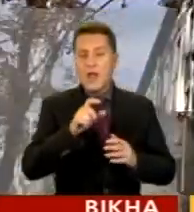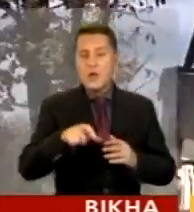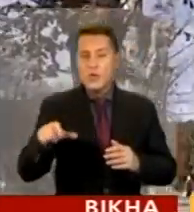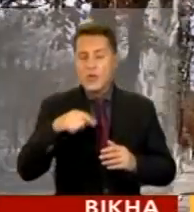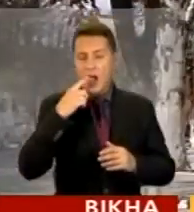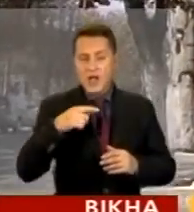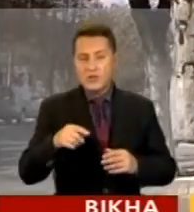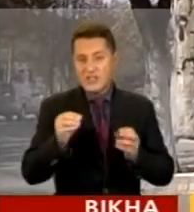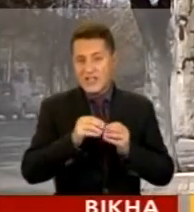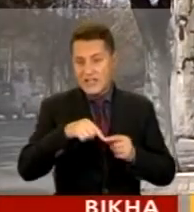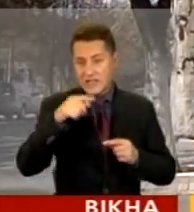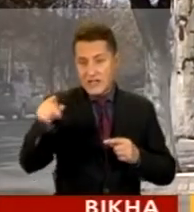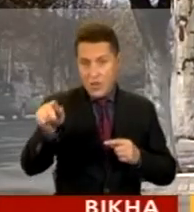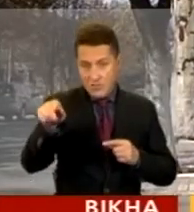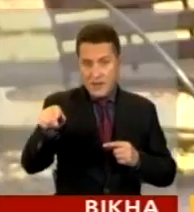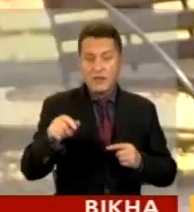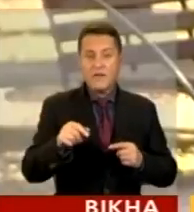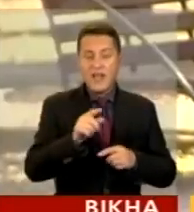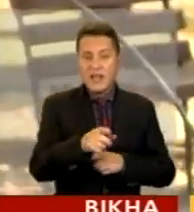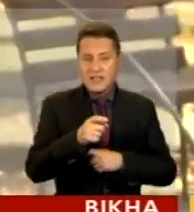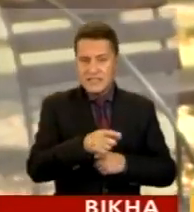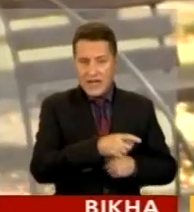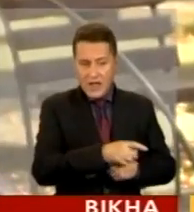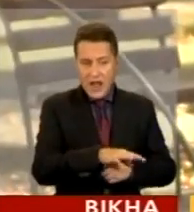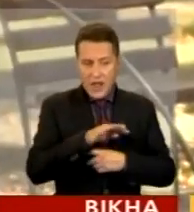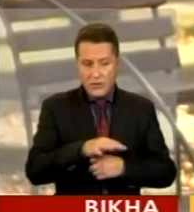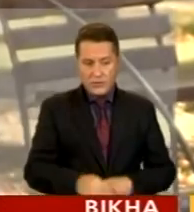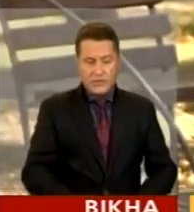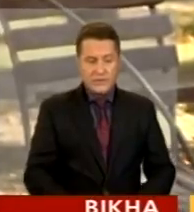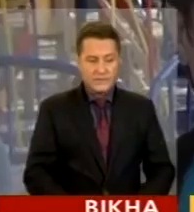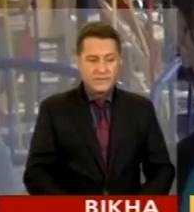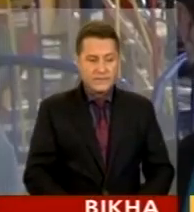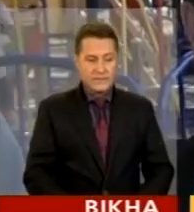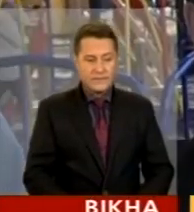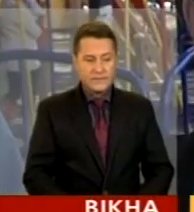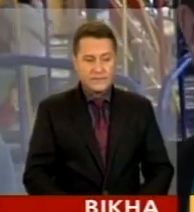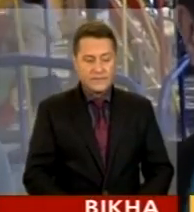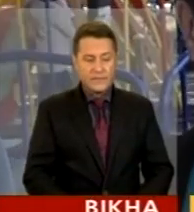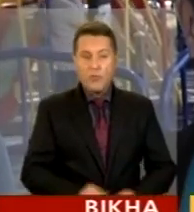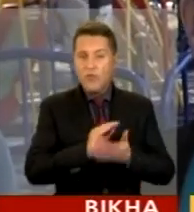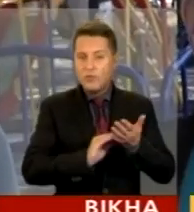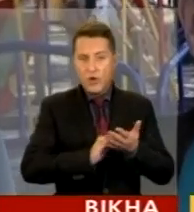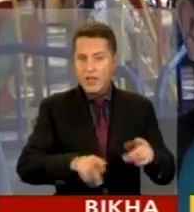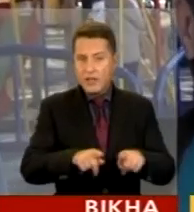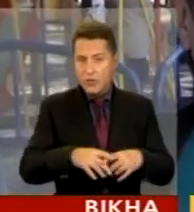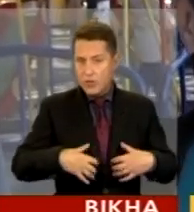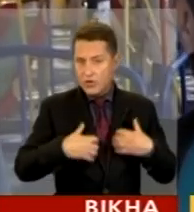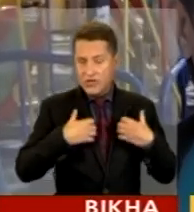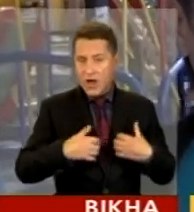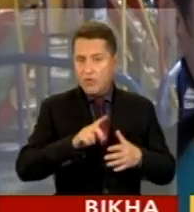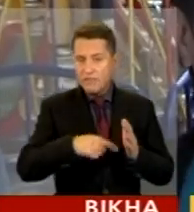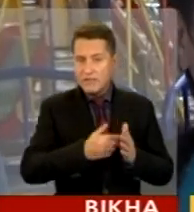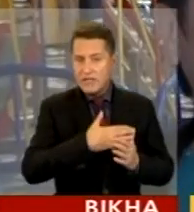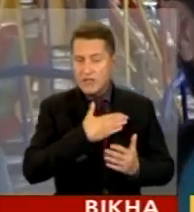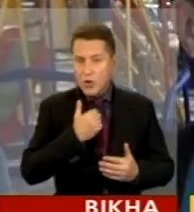звідси стріляють. Згадують бойовище у місті. Більше такого не хочуть. Урок, к сожалению, ну как, можно